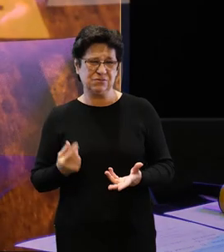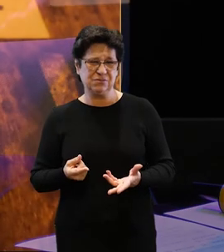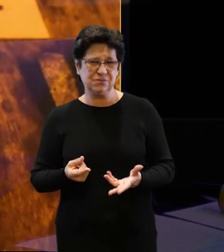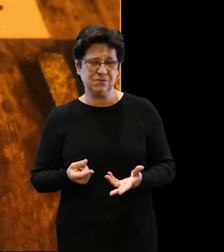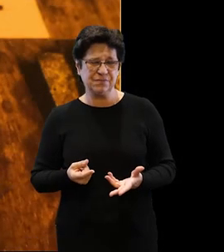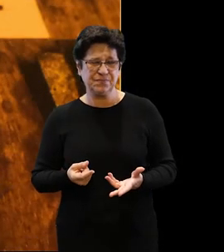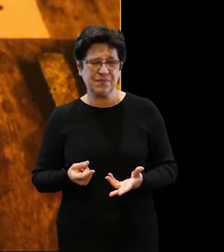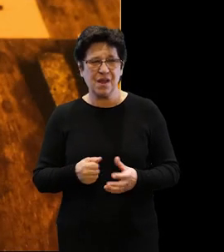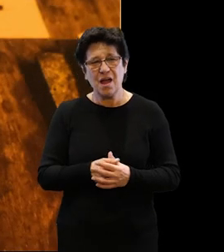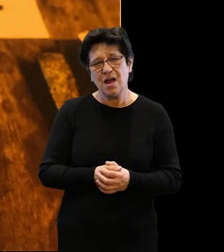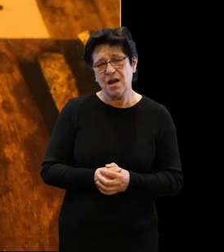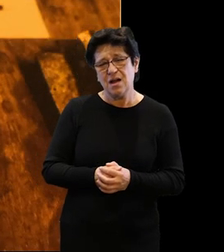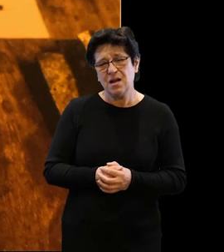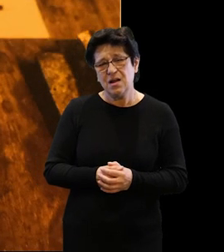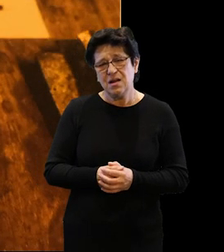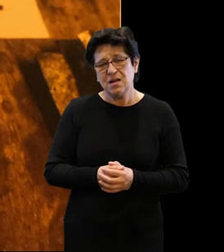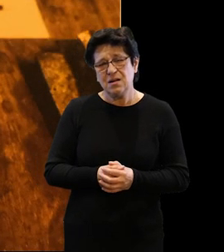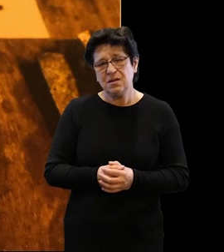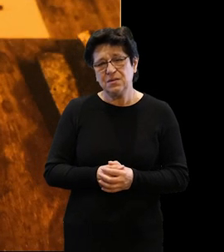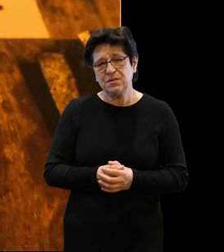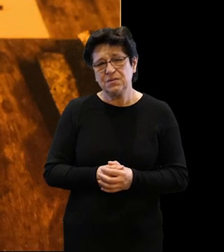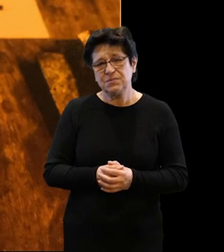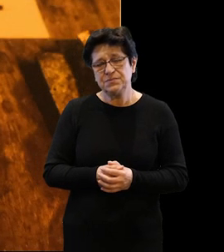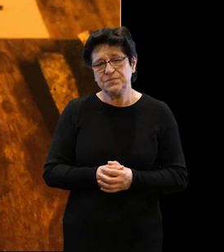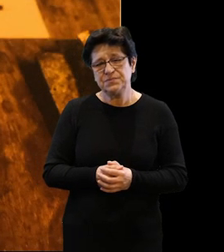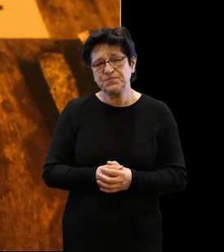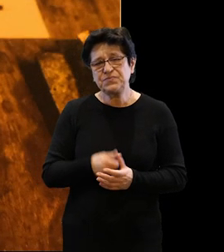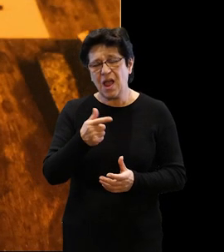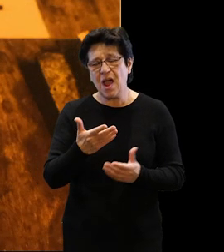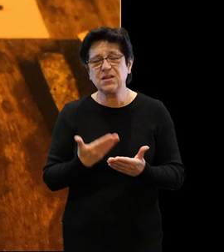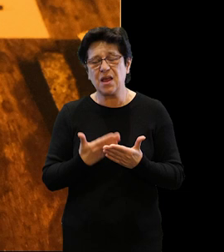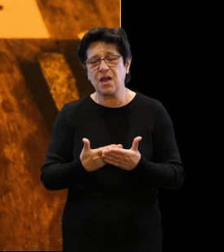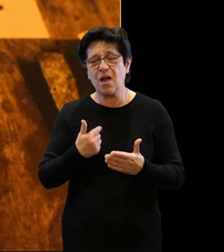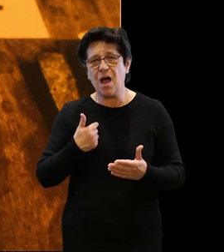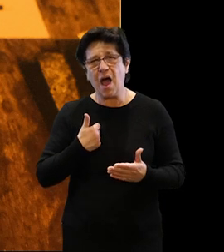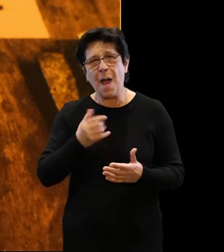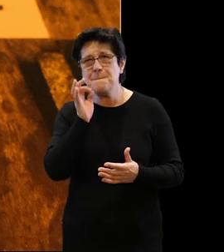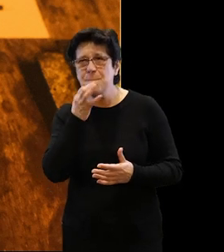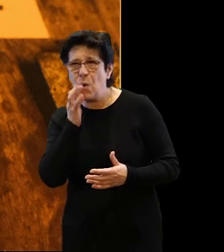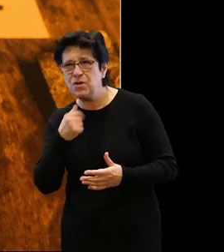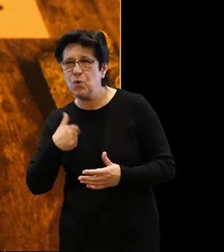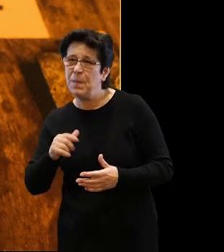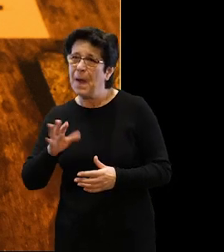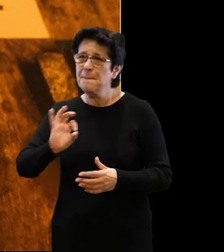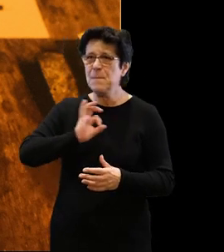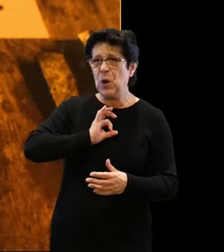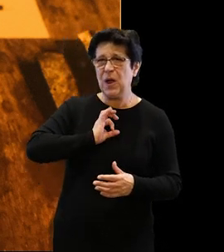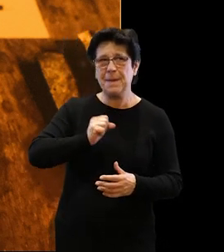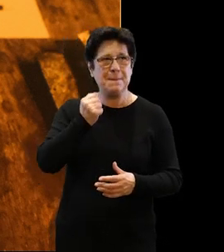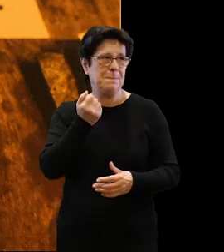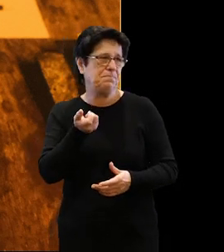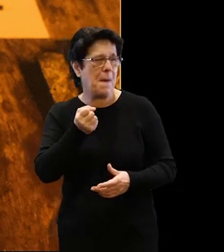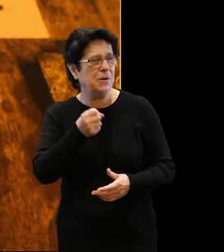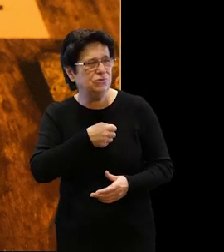no dla mnie te rzeczy nie są stare i stąd się zrodził ten cały ró ten cały taki ruch ten vintage nowy czyli tych